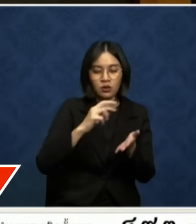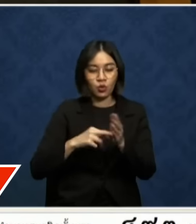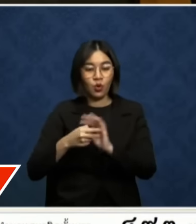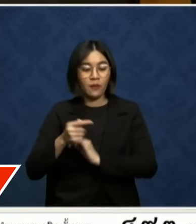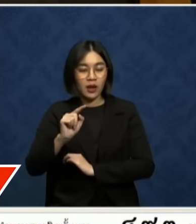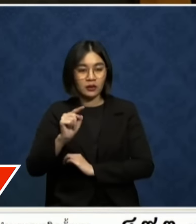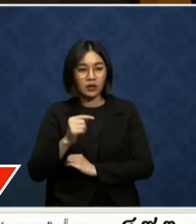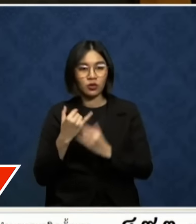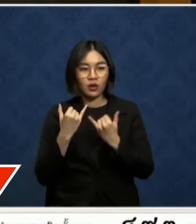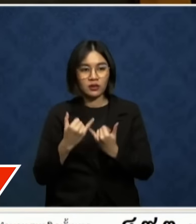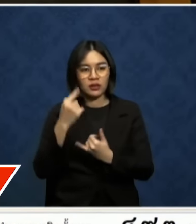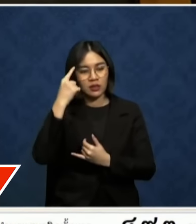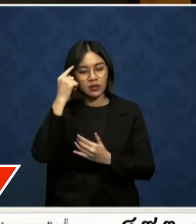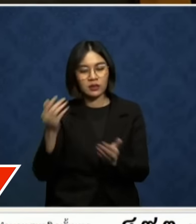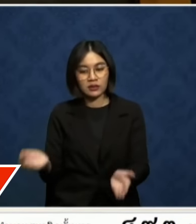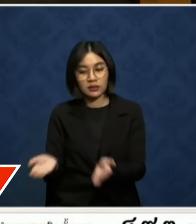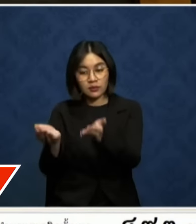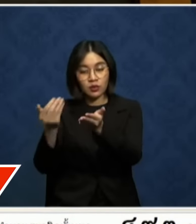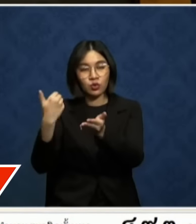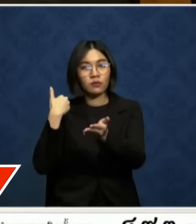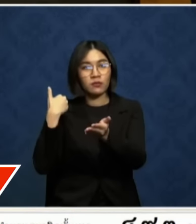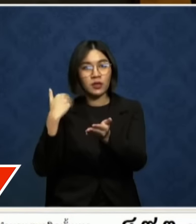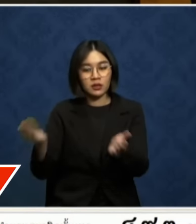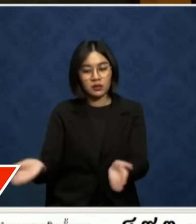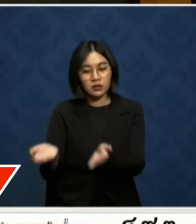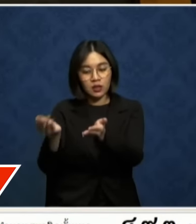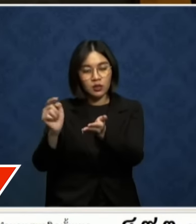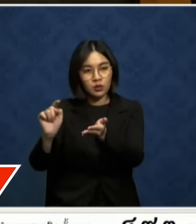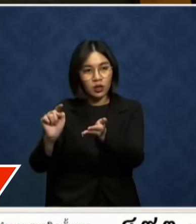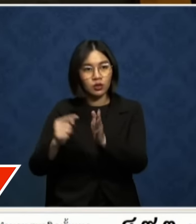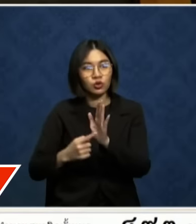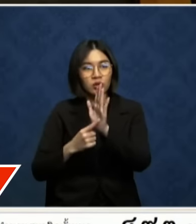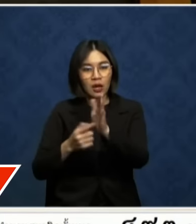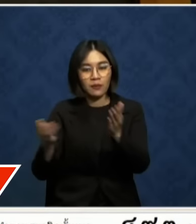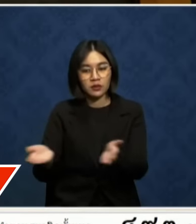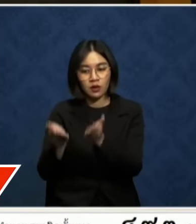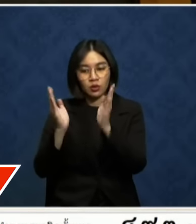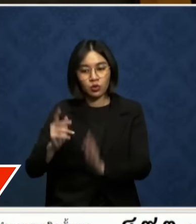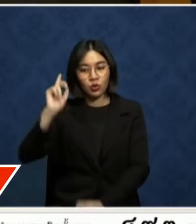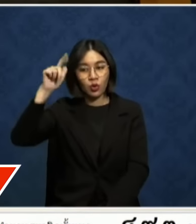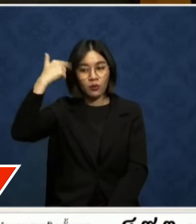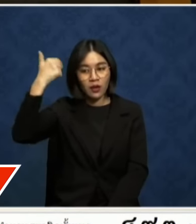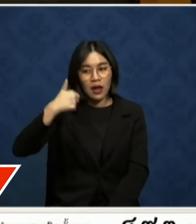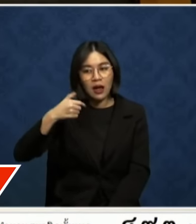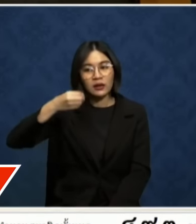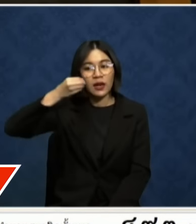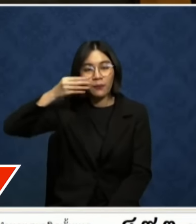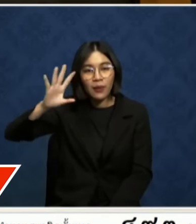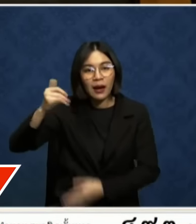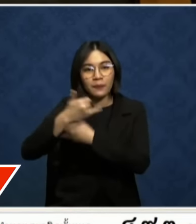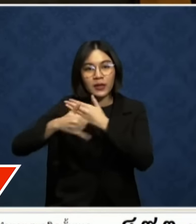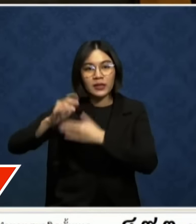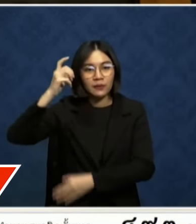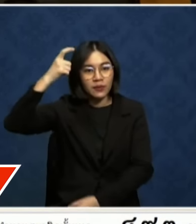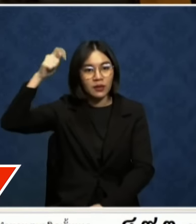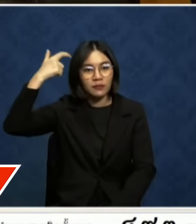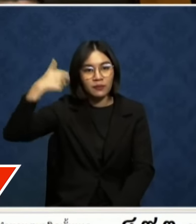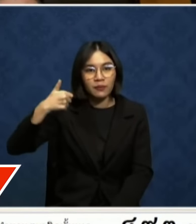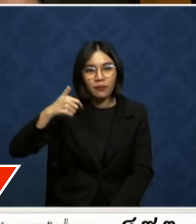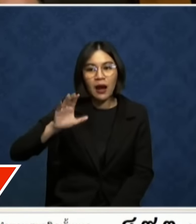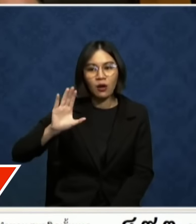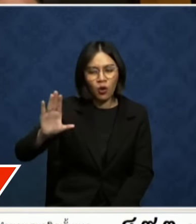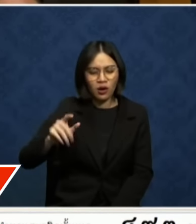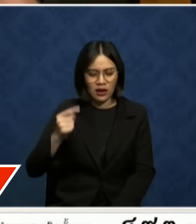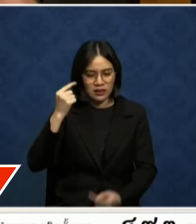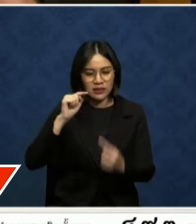มายความว่าเรากำลังจะสนับสนุนให้มีการผลักดันนะครับเช่นผลักดันคนเมียนมาให้กลับไปที่ประเทศซึ่งต้องบอกว่าเรื่องนี้เนี่ยมันมีความสำ